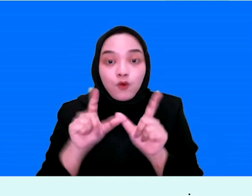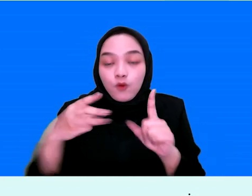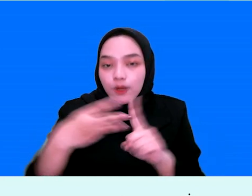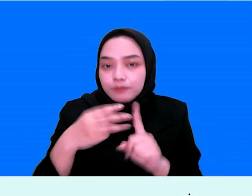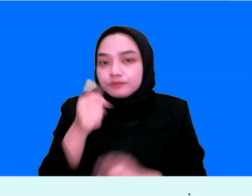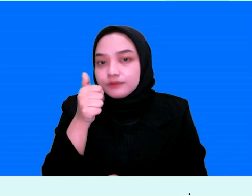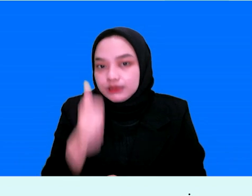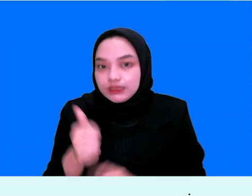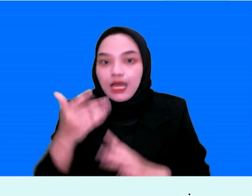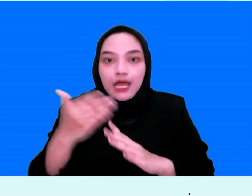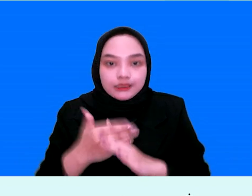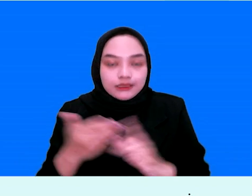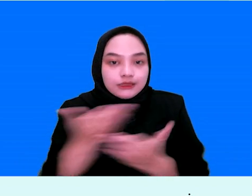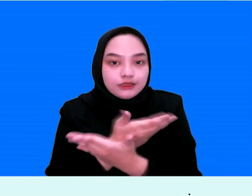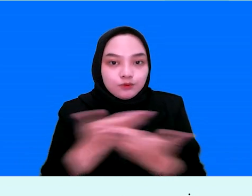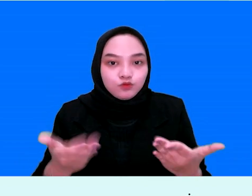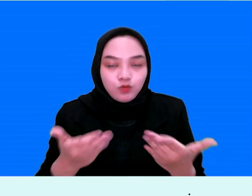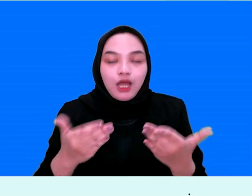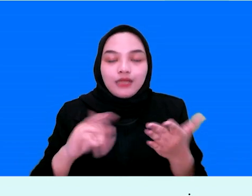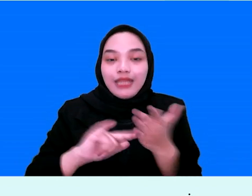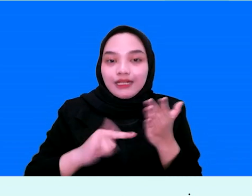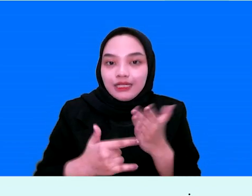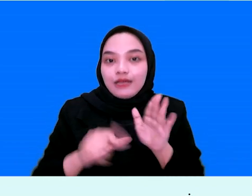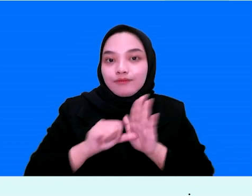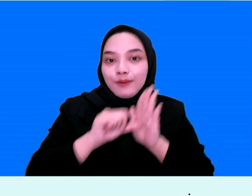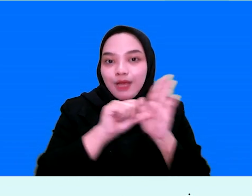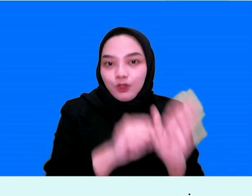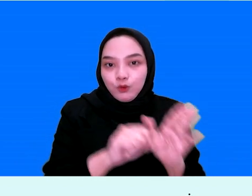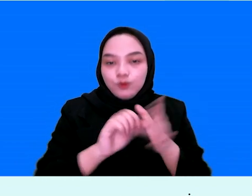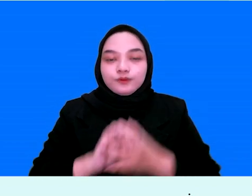bisa diakses oleh berbagai macam assistive technologies.